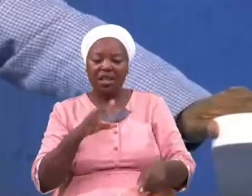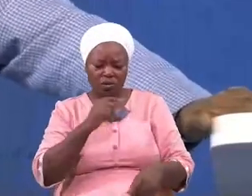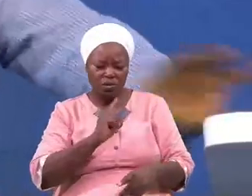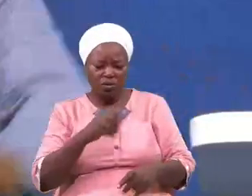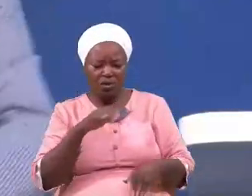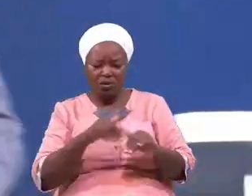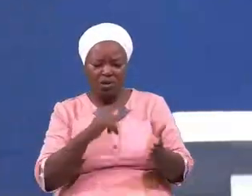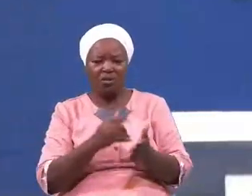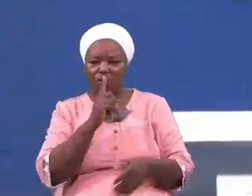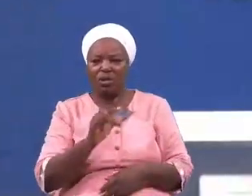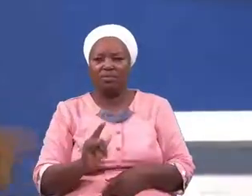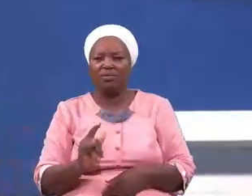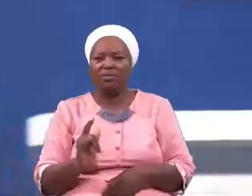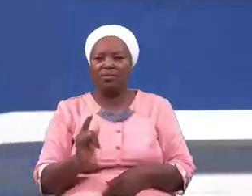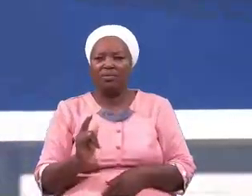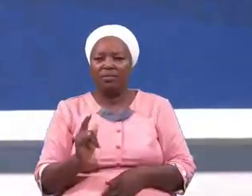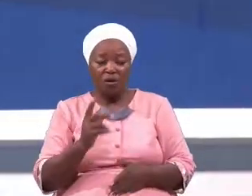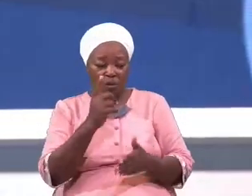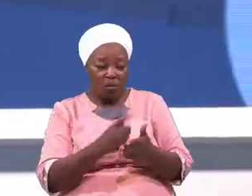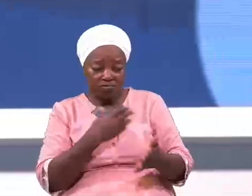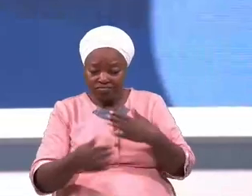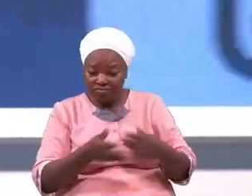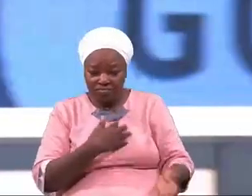Ce qu'il dit de faire, il le fera.